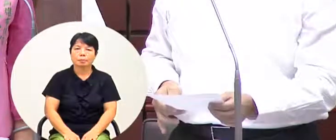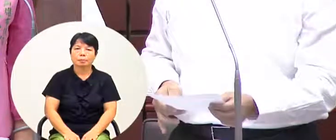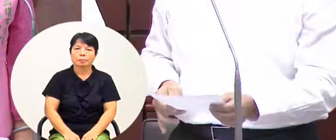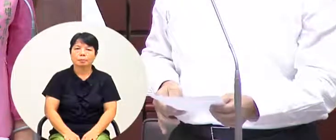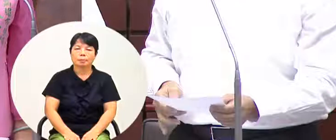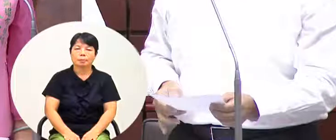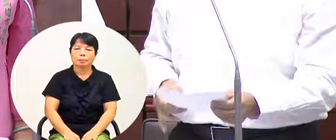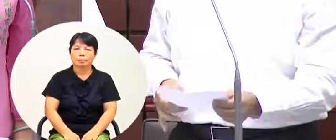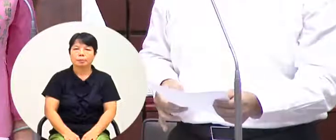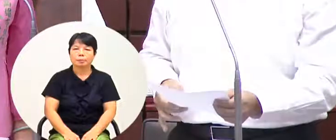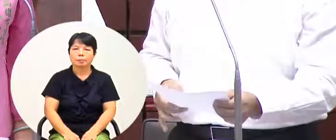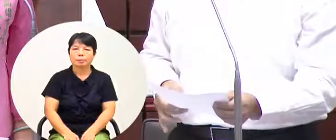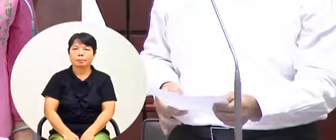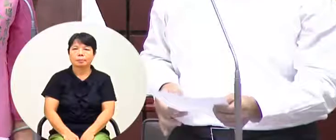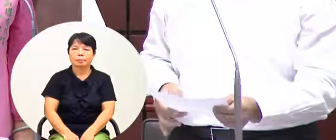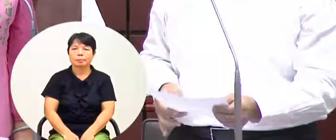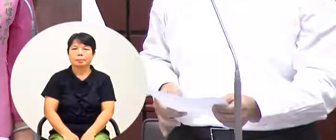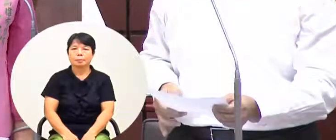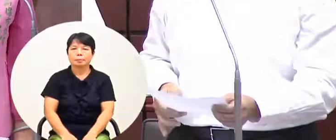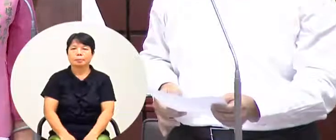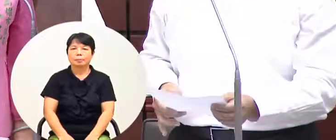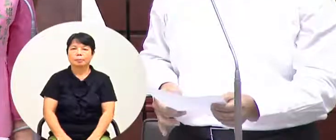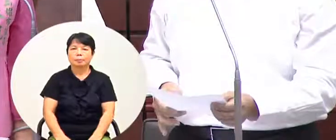那个油漆的部分也已经拆除